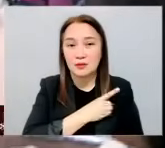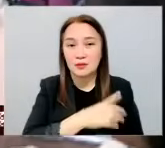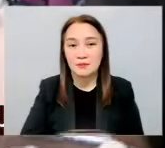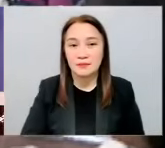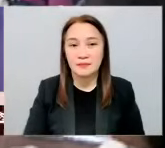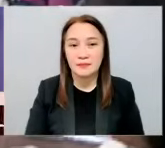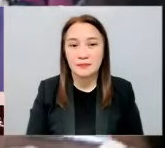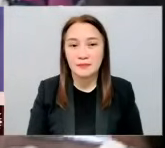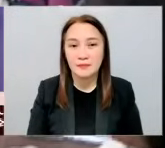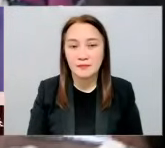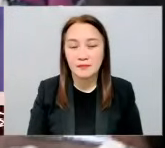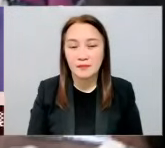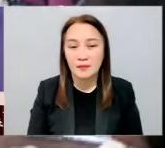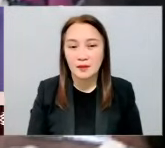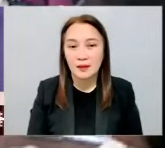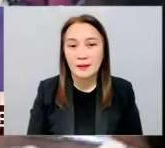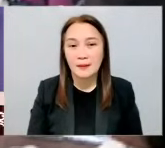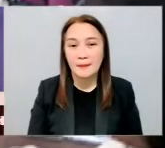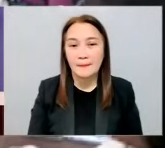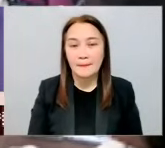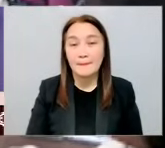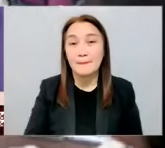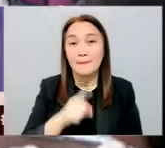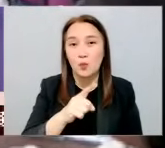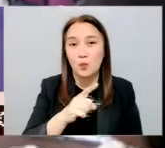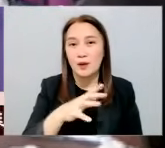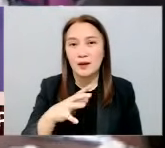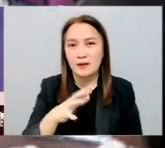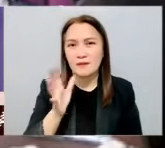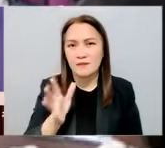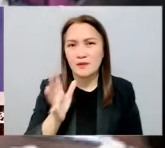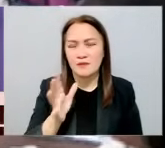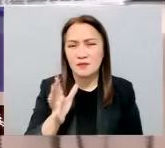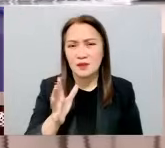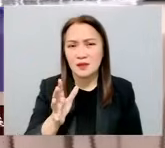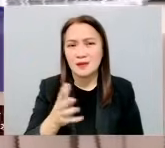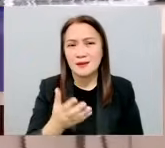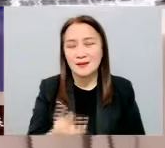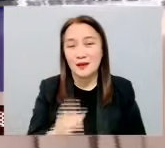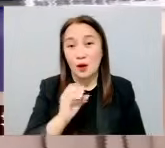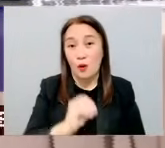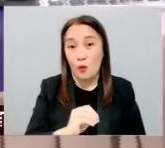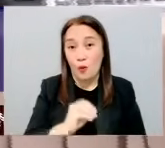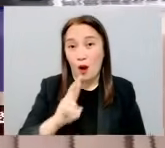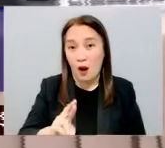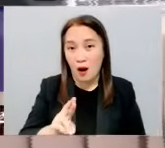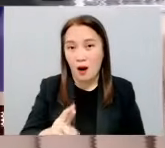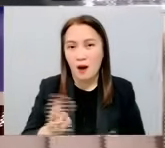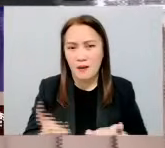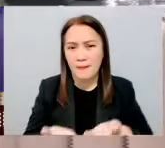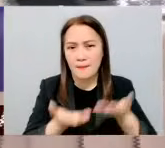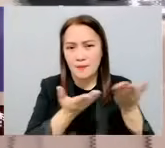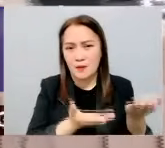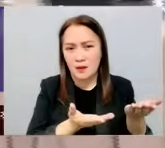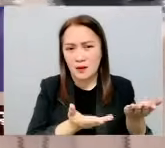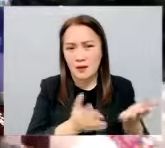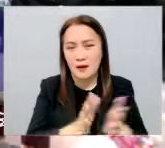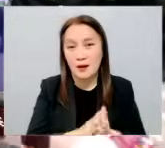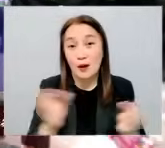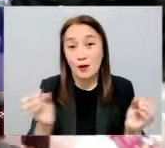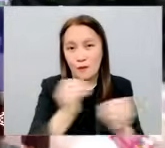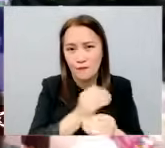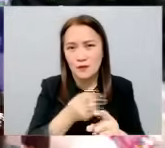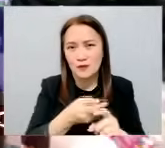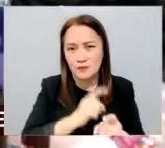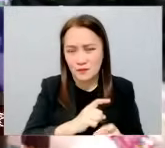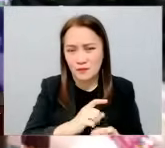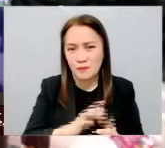Enriquez sa mahigit 115 na resibong isinumite ng opisina ni Vice President Sarah Duterte sa Commission on audit para